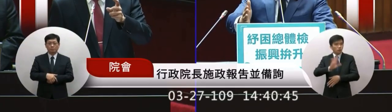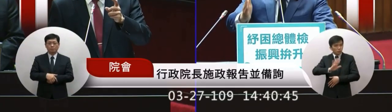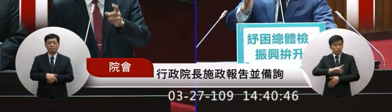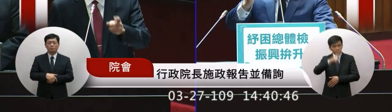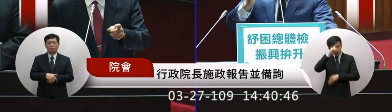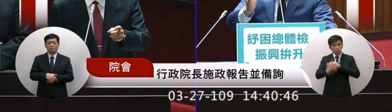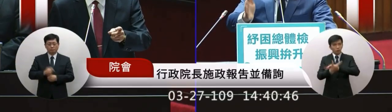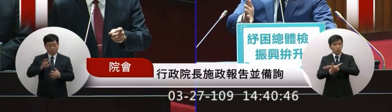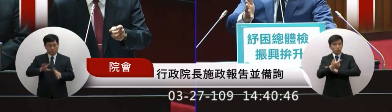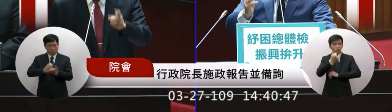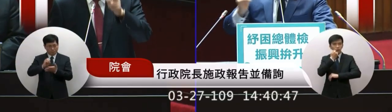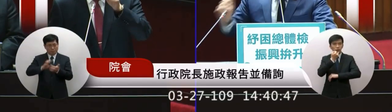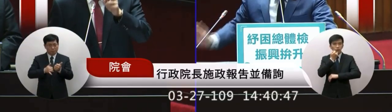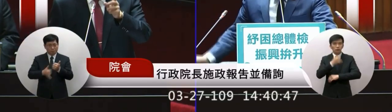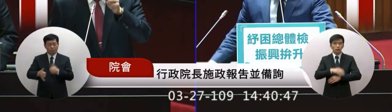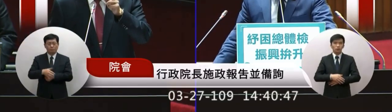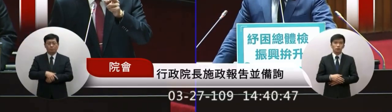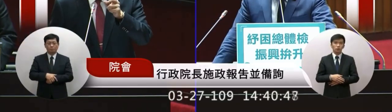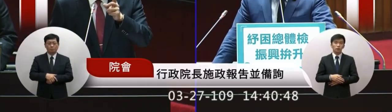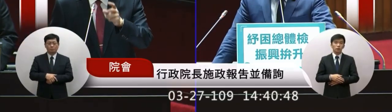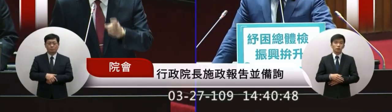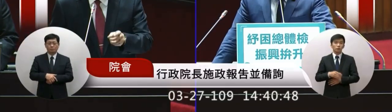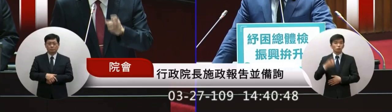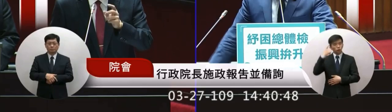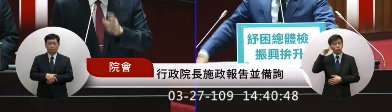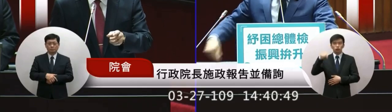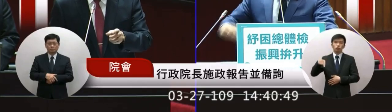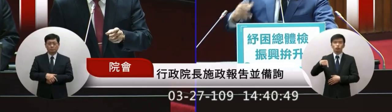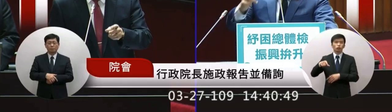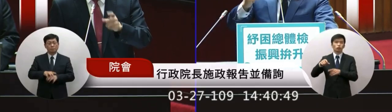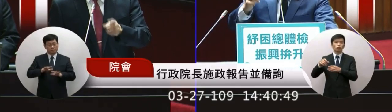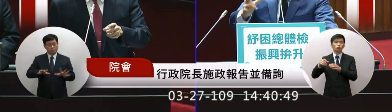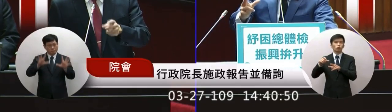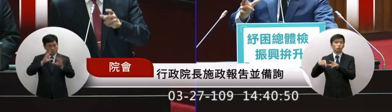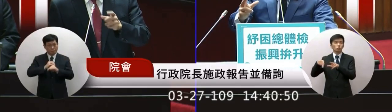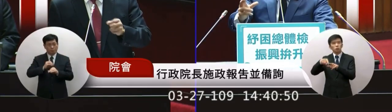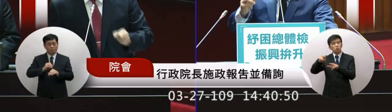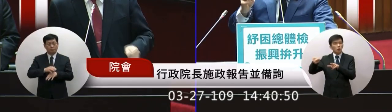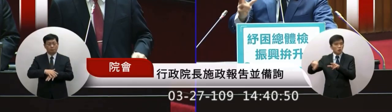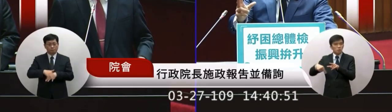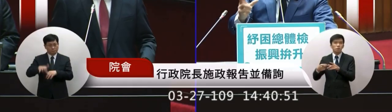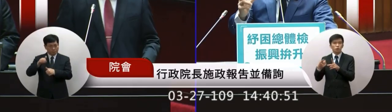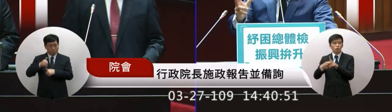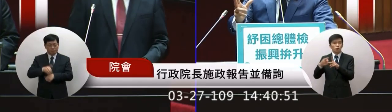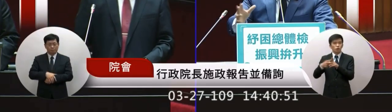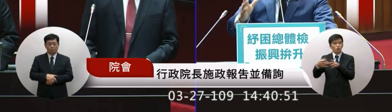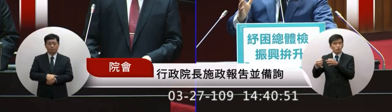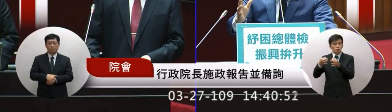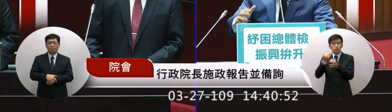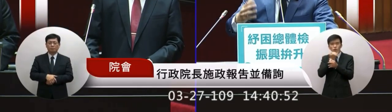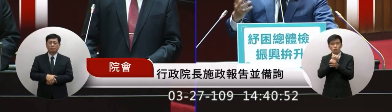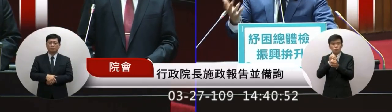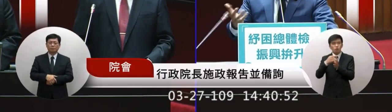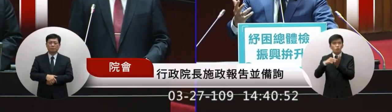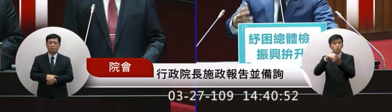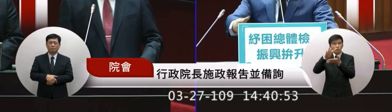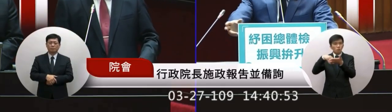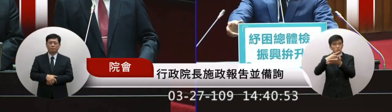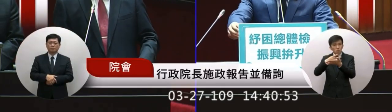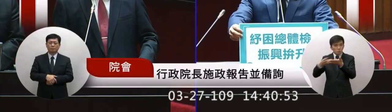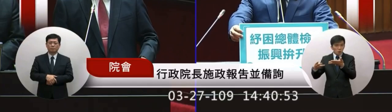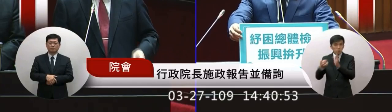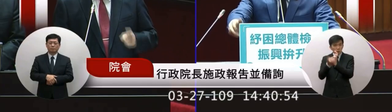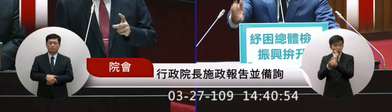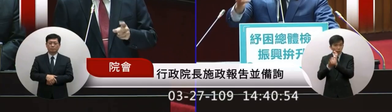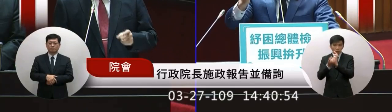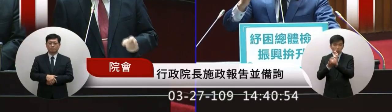证，代表业者不用提供担保品了。那有一些小间的，他可能在报表上的提供没有办法那么